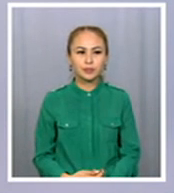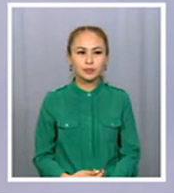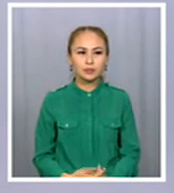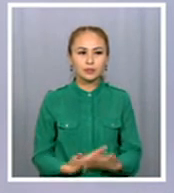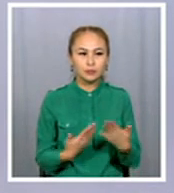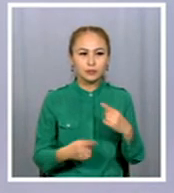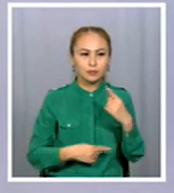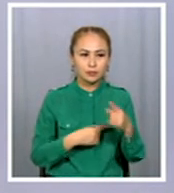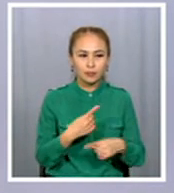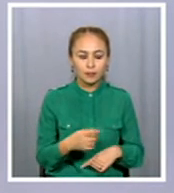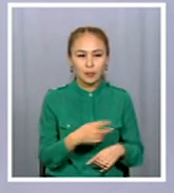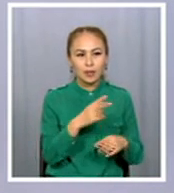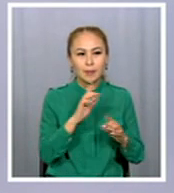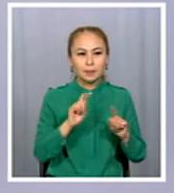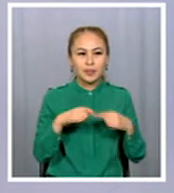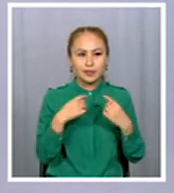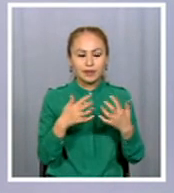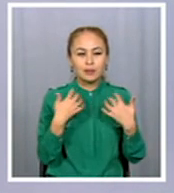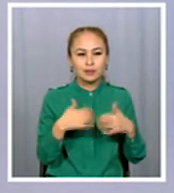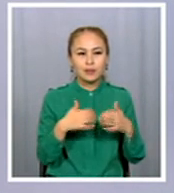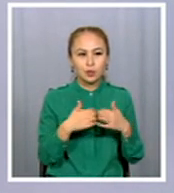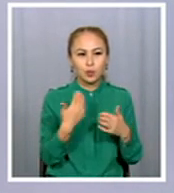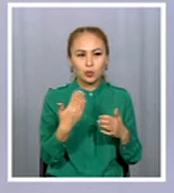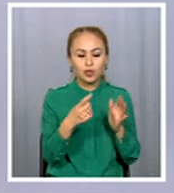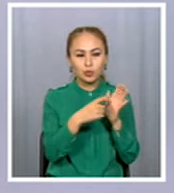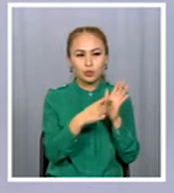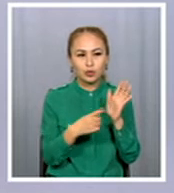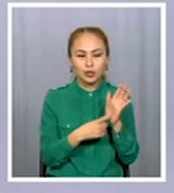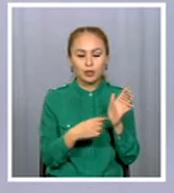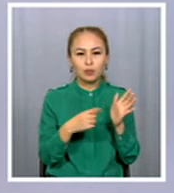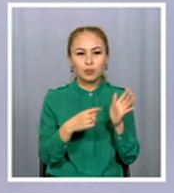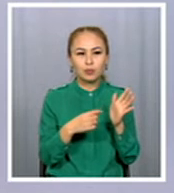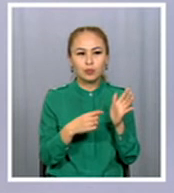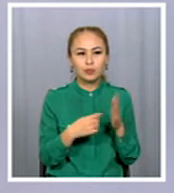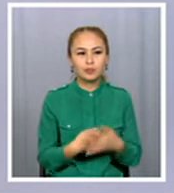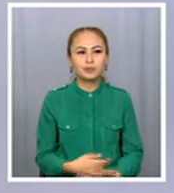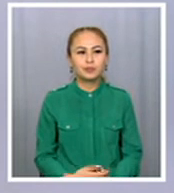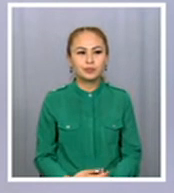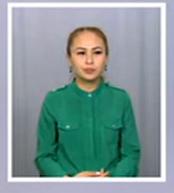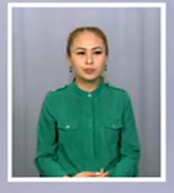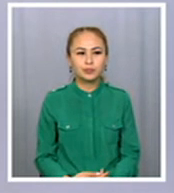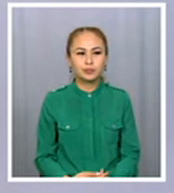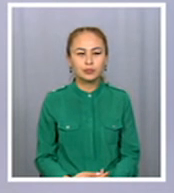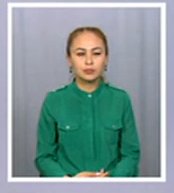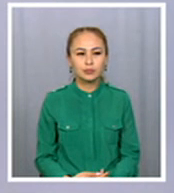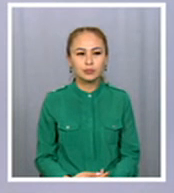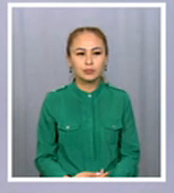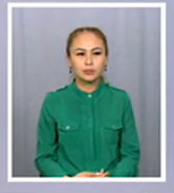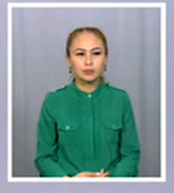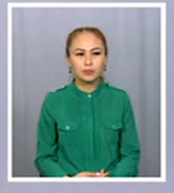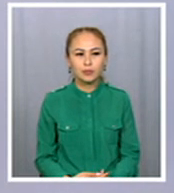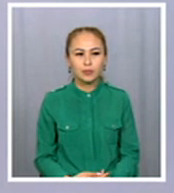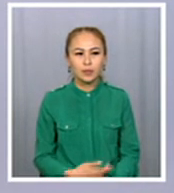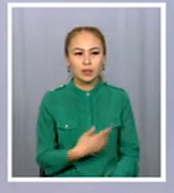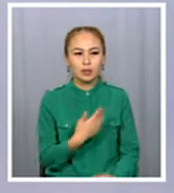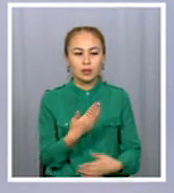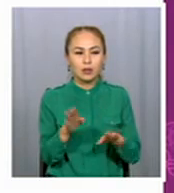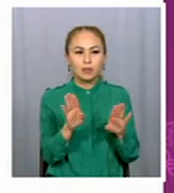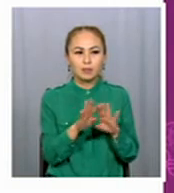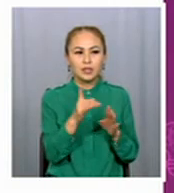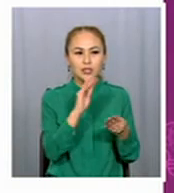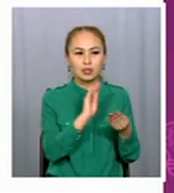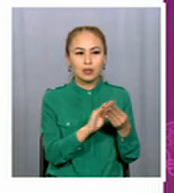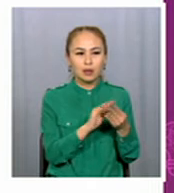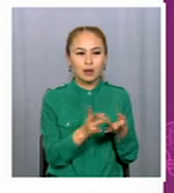қадам берілген санды осы бөлшегімізге бөлеміз. Ал ереже бойынша балар бірінші санның өзі қалады,